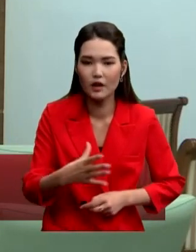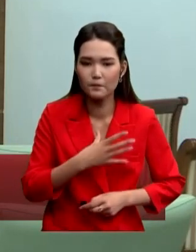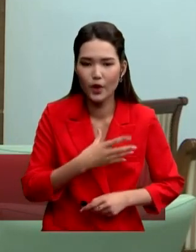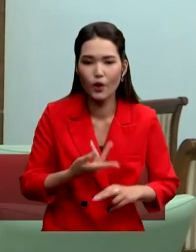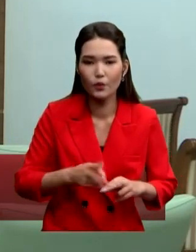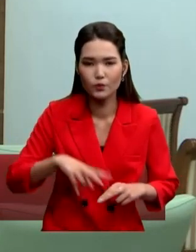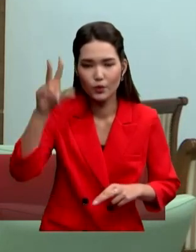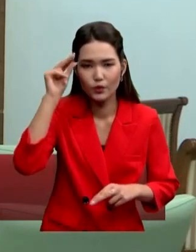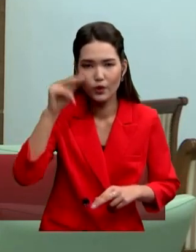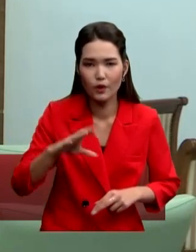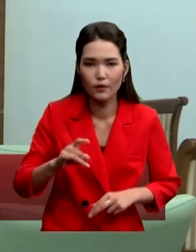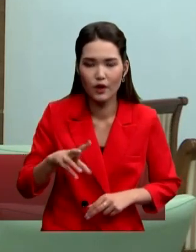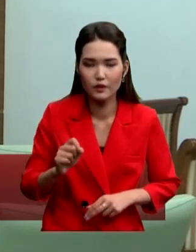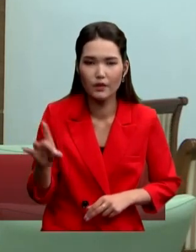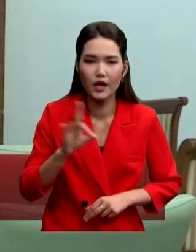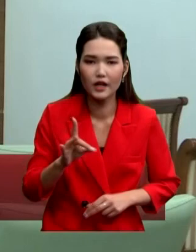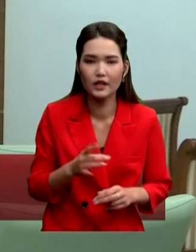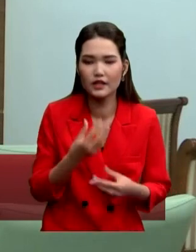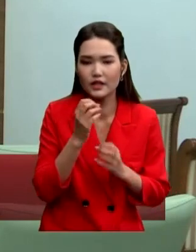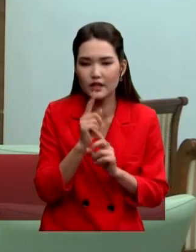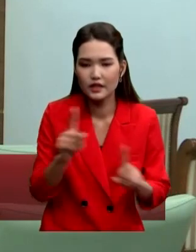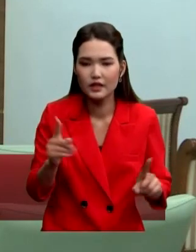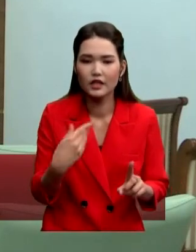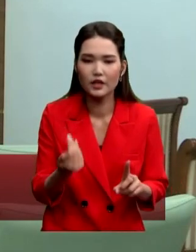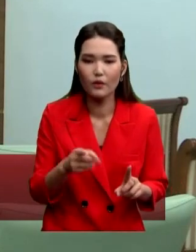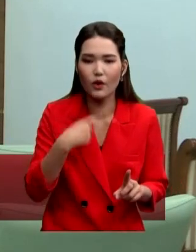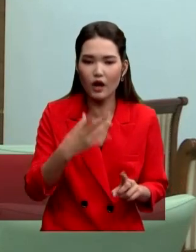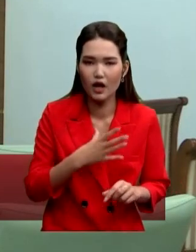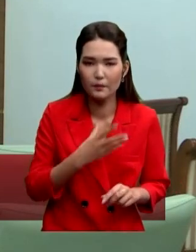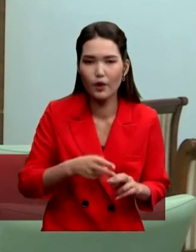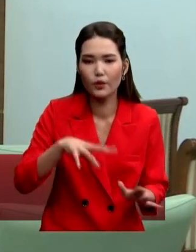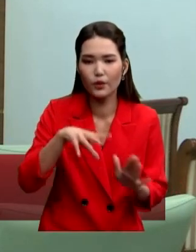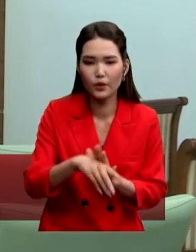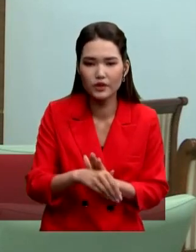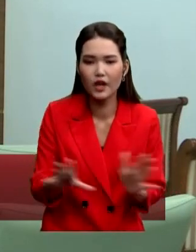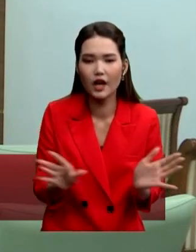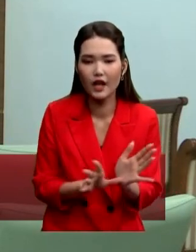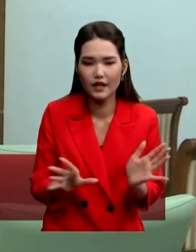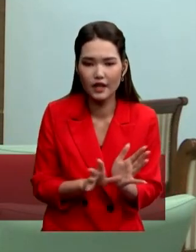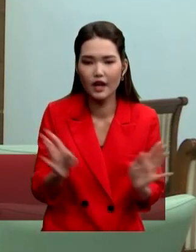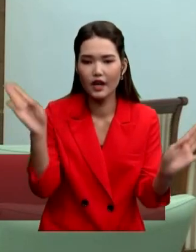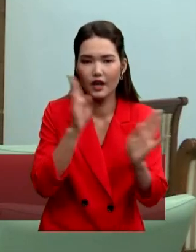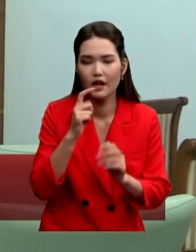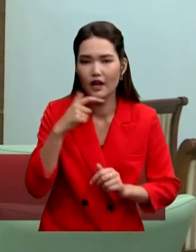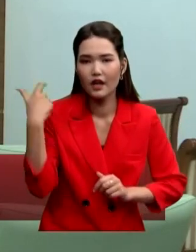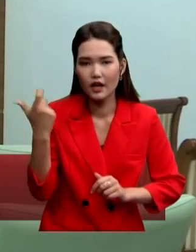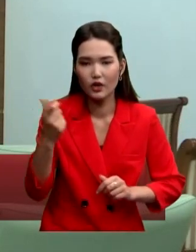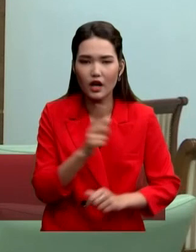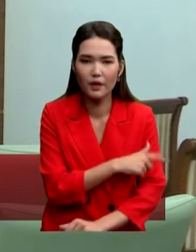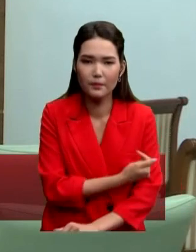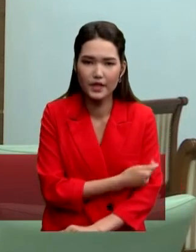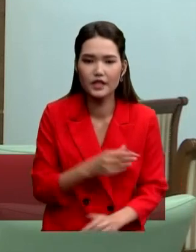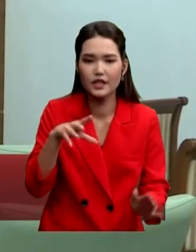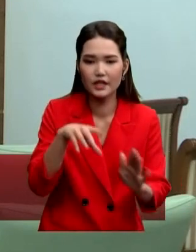бөлек C5+1 жиынында керемет талқылау жүргені айтылды. Соның ішінде энергетика, экономика, медицина